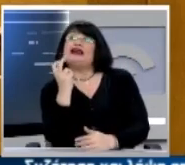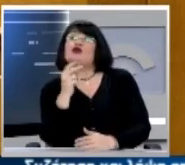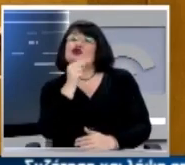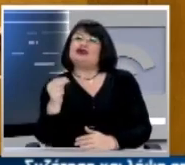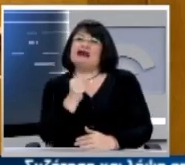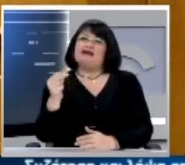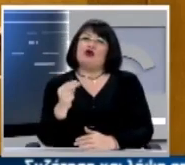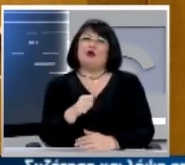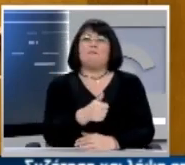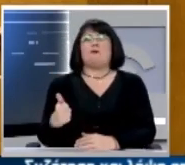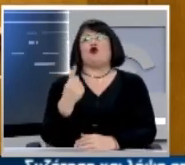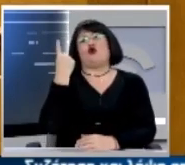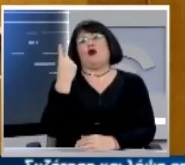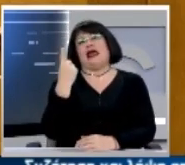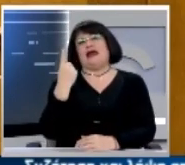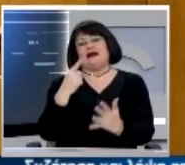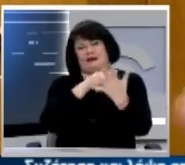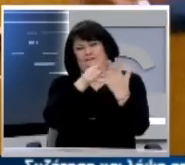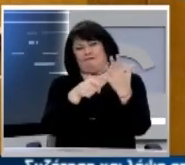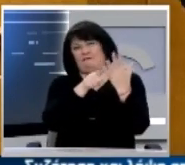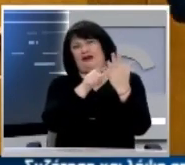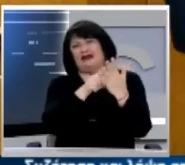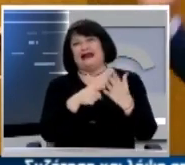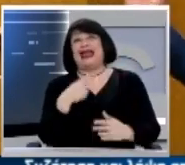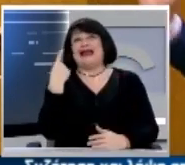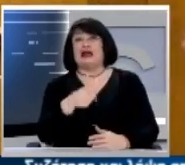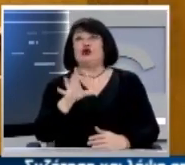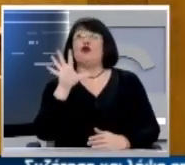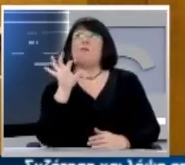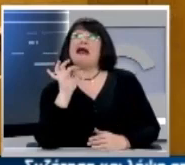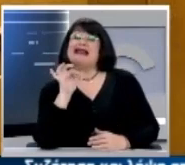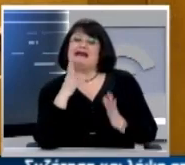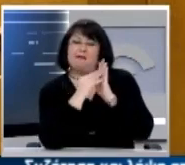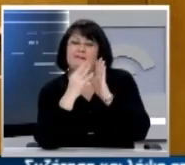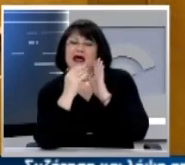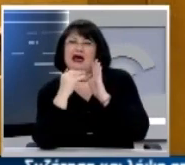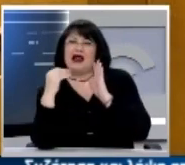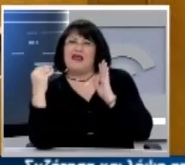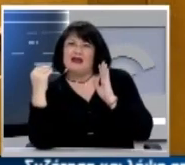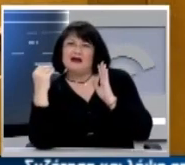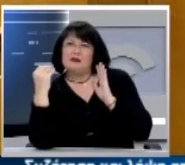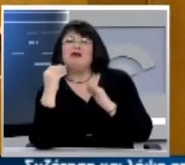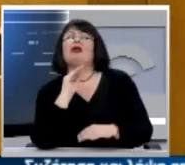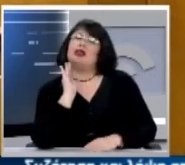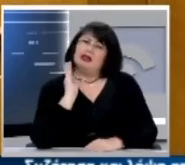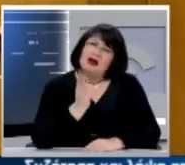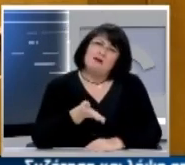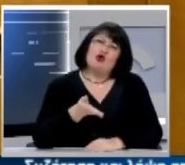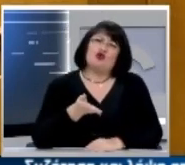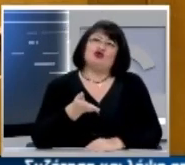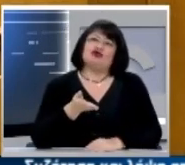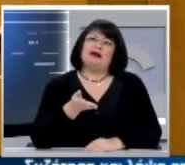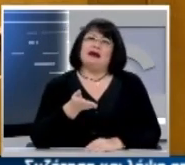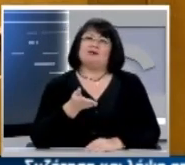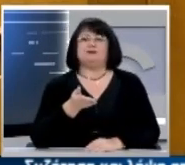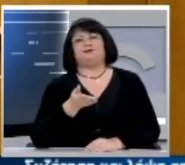την πραγματική εικόνα του πραγματικού σκανδάλου, η οποία οδηγεί στη συνέχεια στη θεωρία περί της σκευωρίας. Και θα